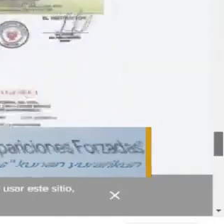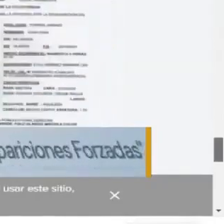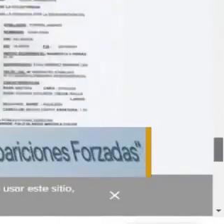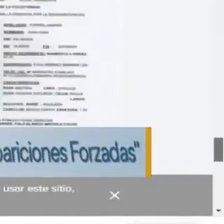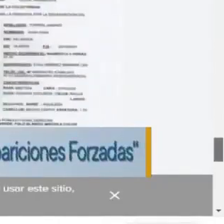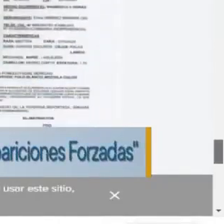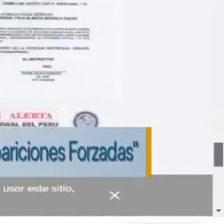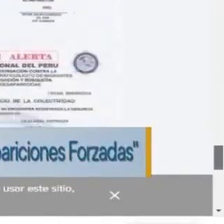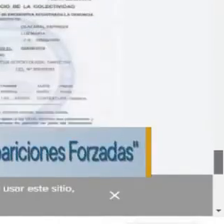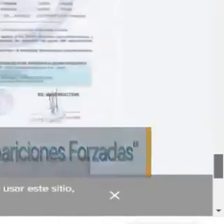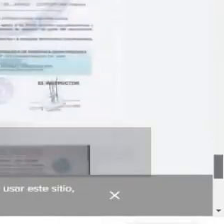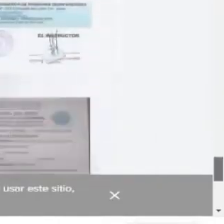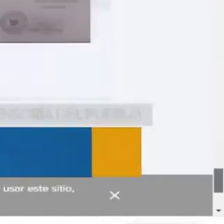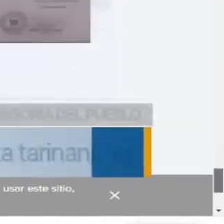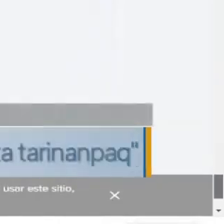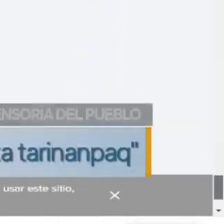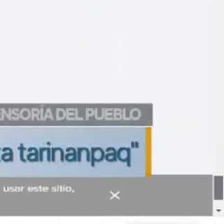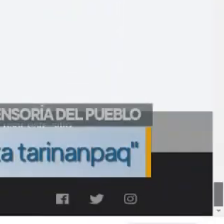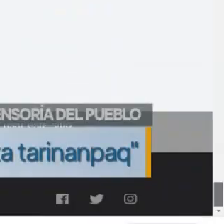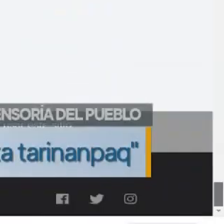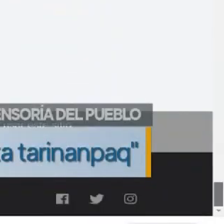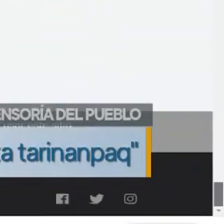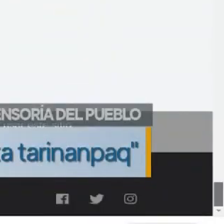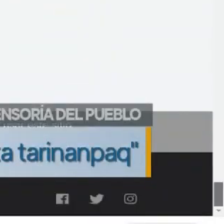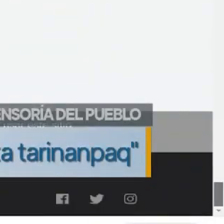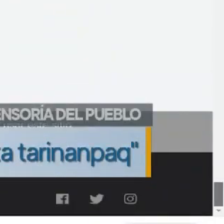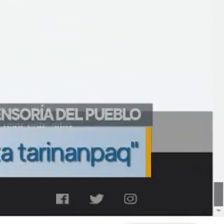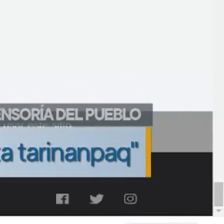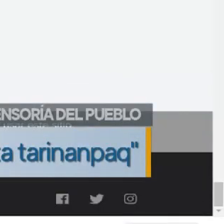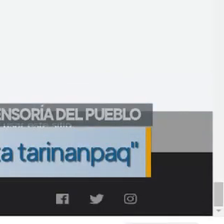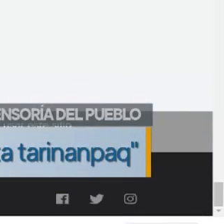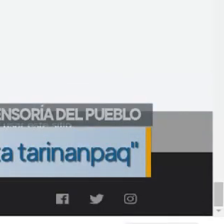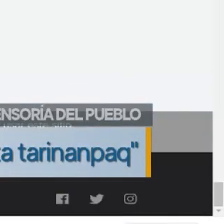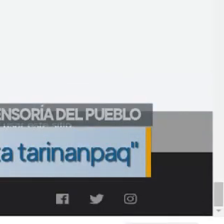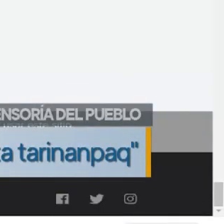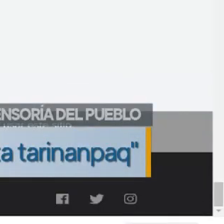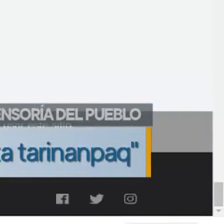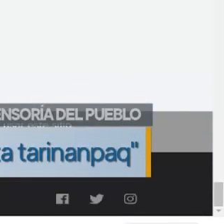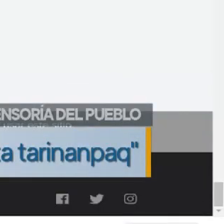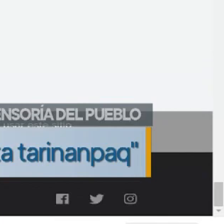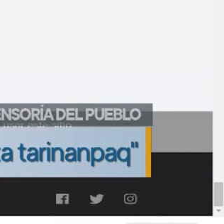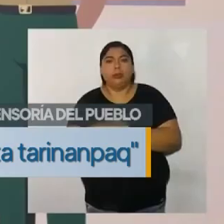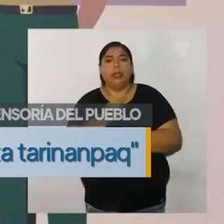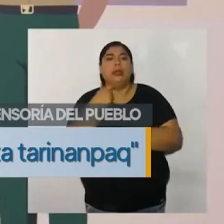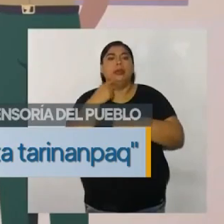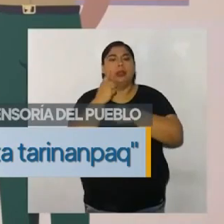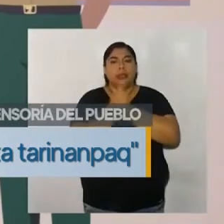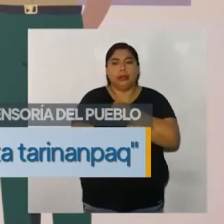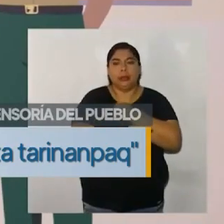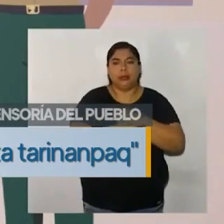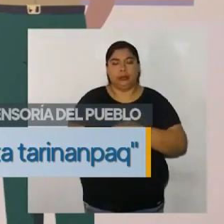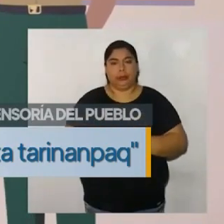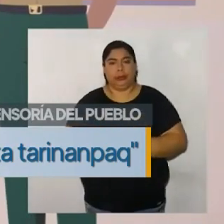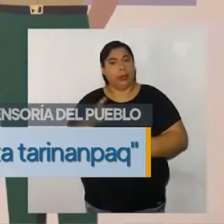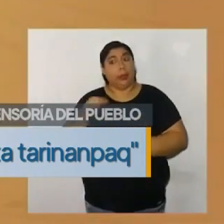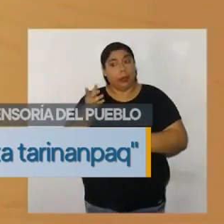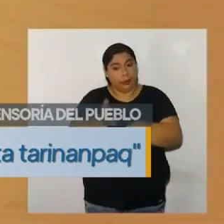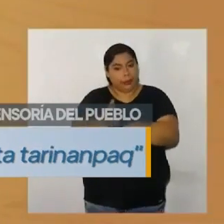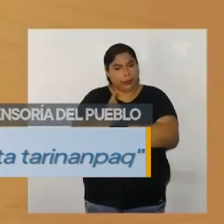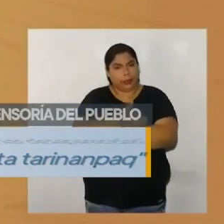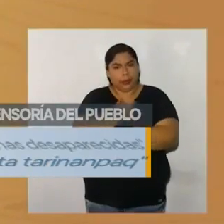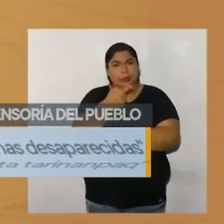posajpachak iskunchunka Constancia nisjankachkan. Chay mantas posajchunka tawayohlata juzgado mangrexirichinko.